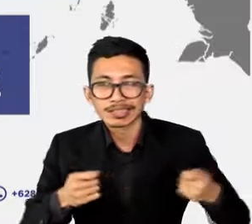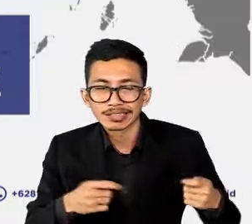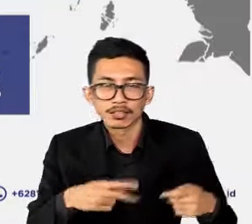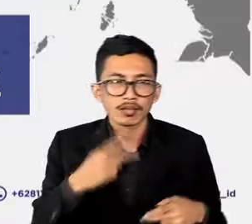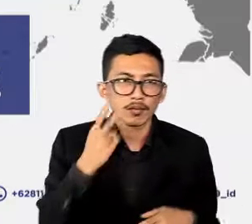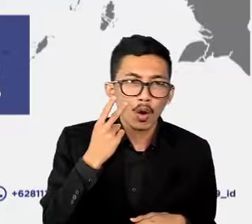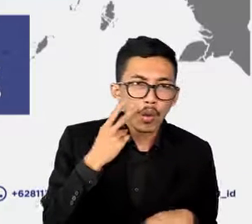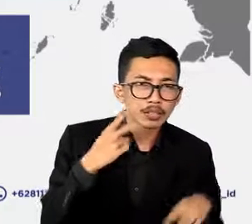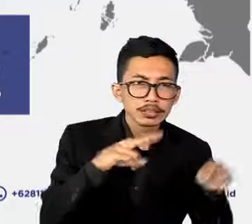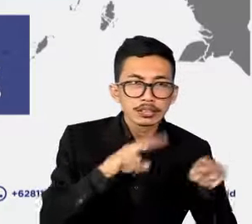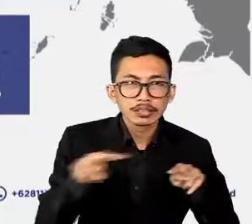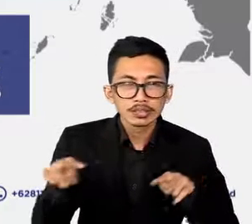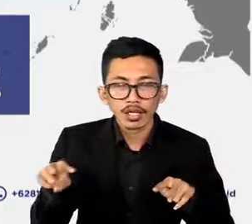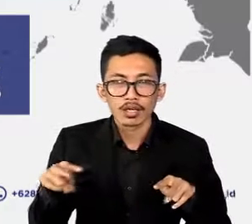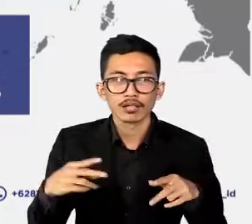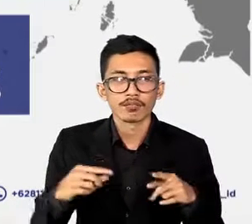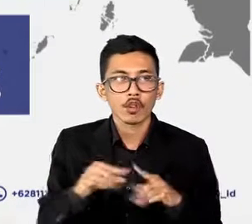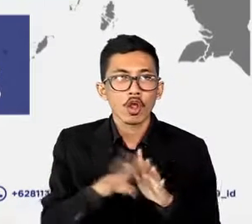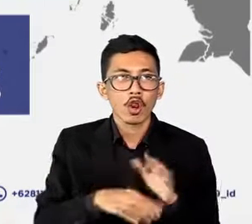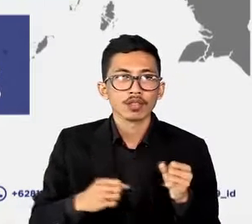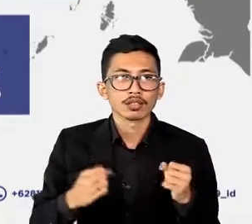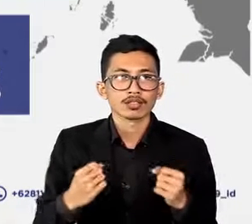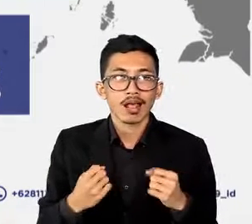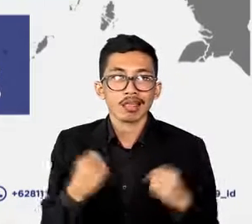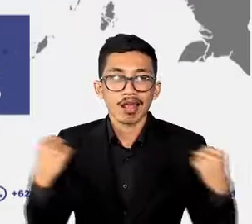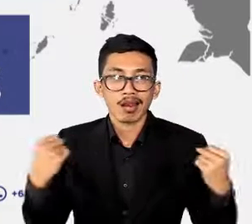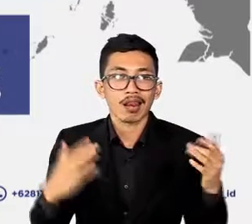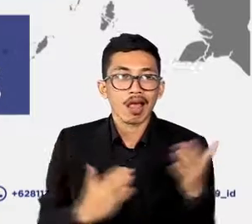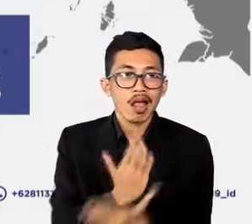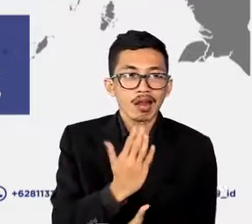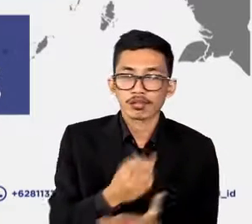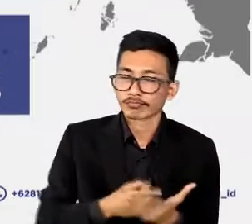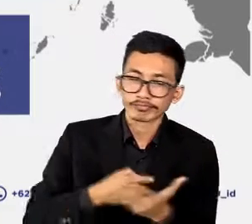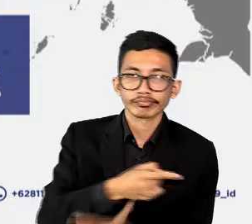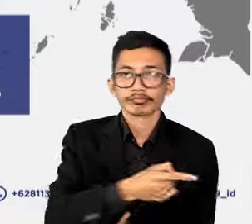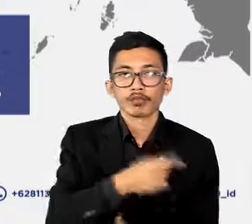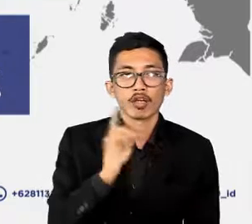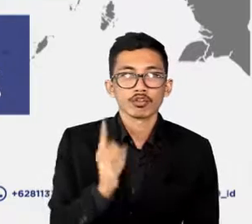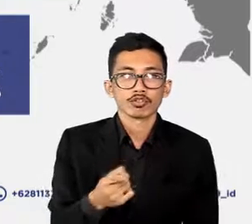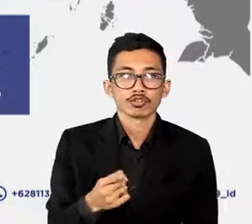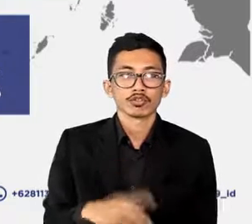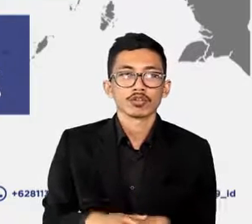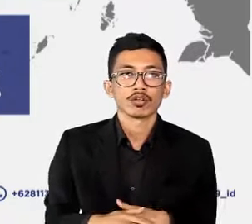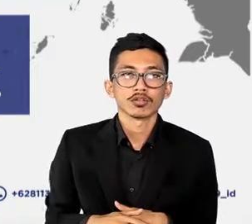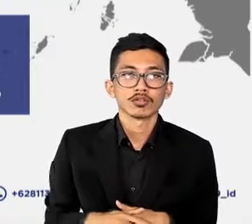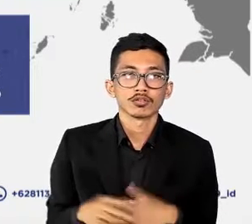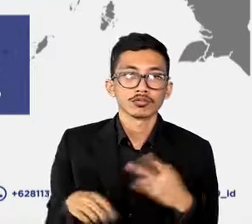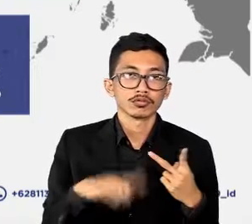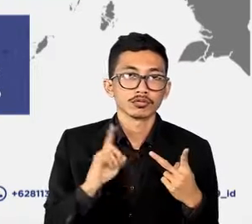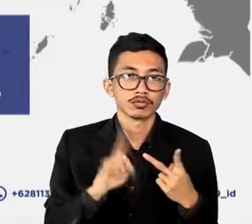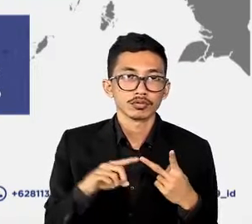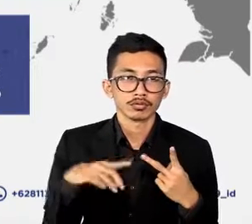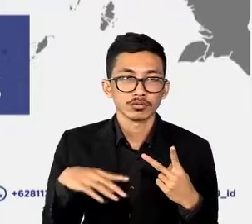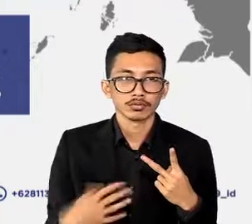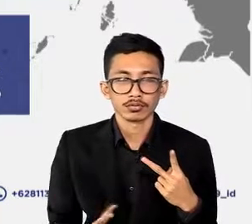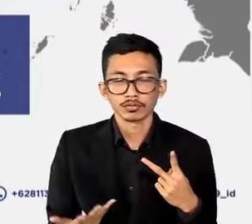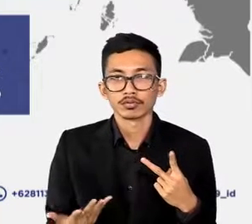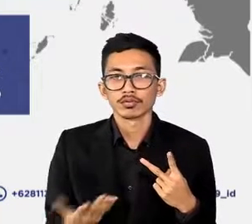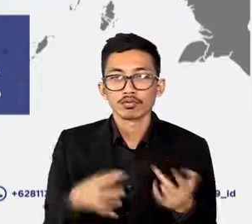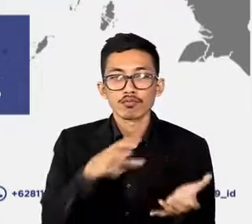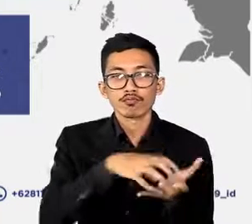pengawasan dan penindakan pelanggaran protokol kesehatan dan kunci keberhasilan kedua hal ini adalah pelaksanaan